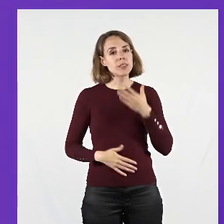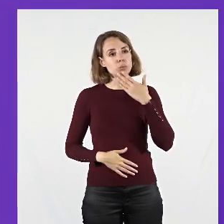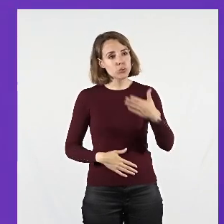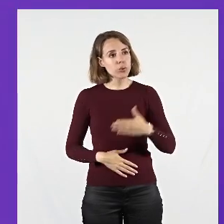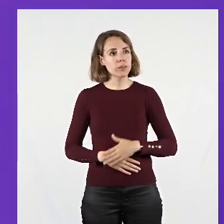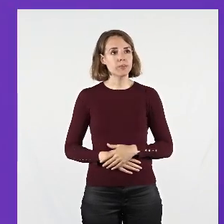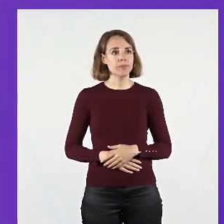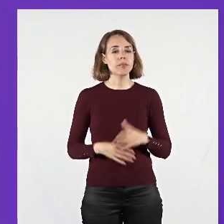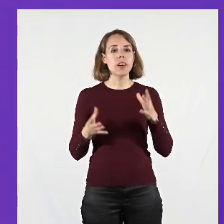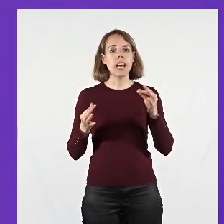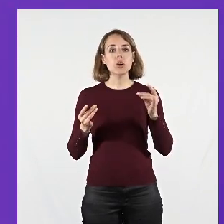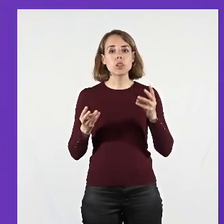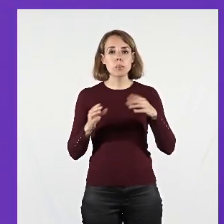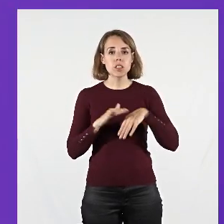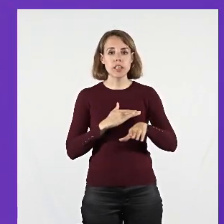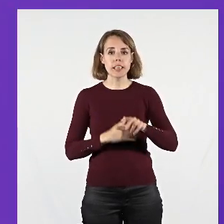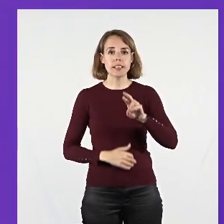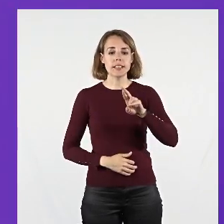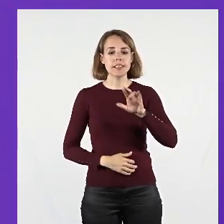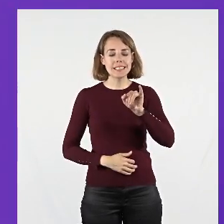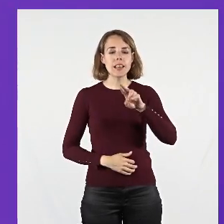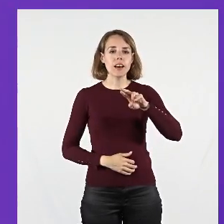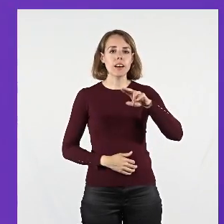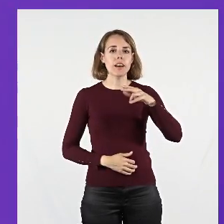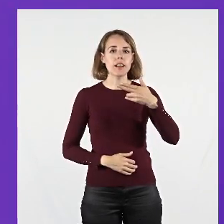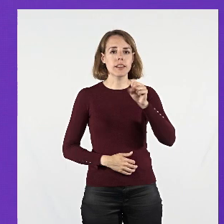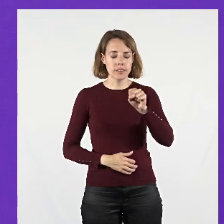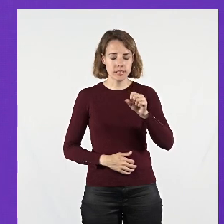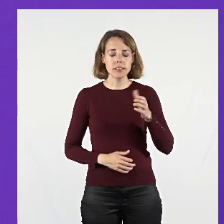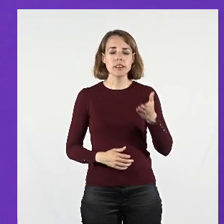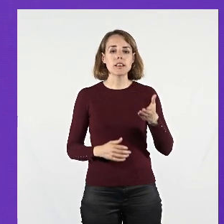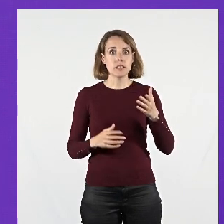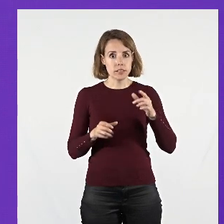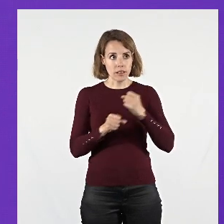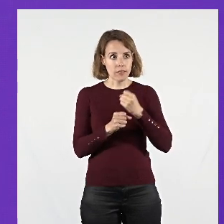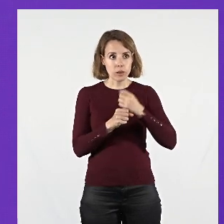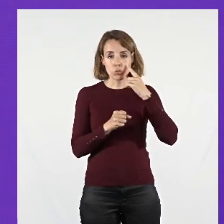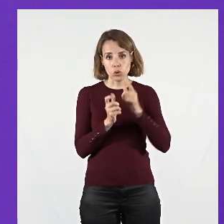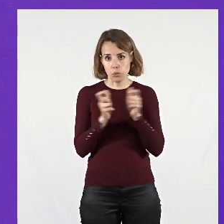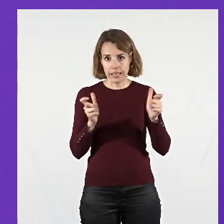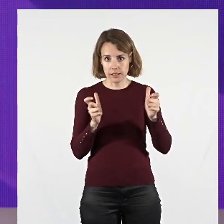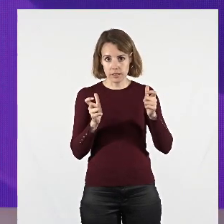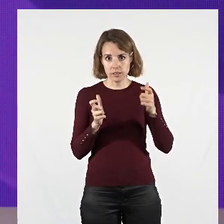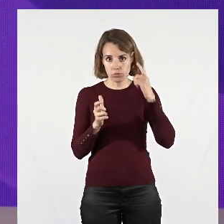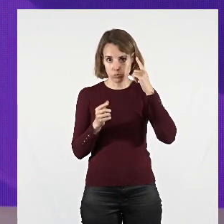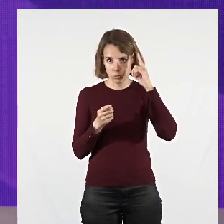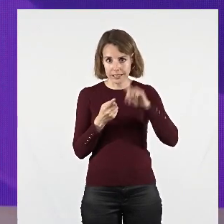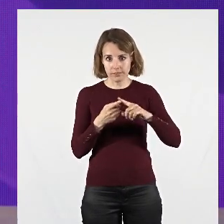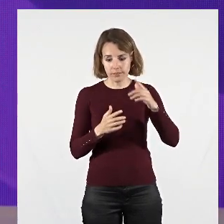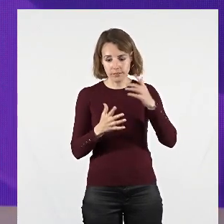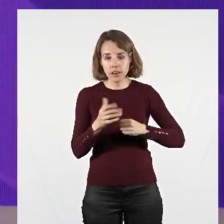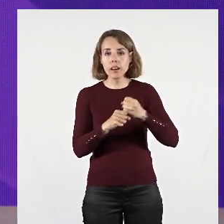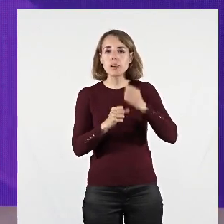Ergonome à l'INRS, vous travaillez à l'accompagnement des entreprises dans la mise en œuvre de programmes de prévention des risques et qui